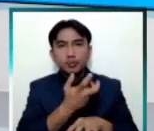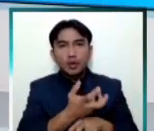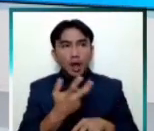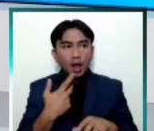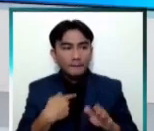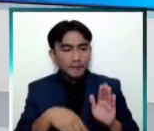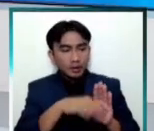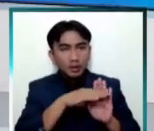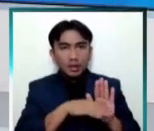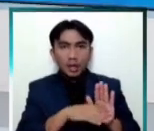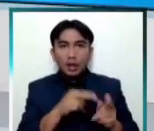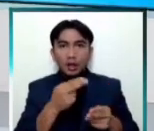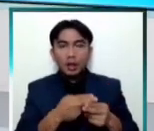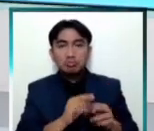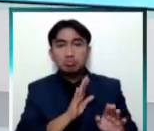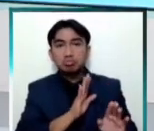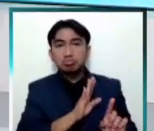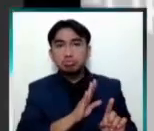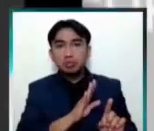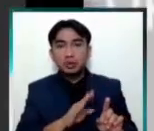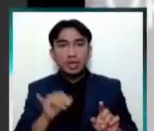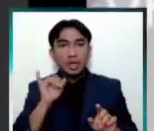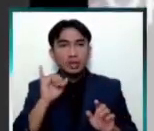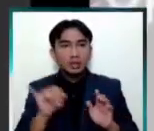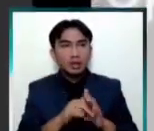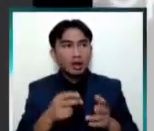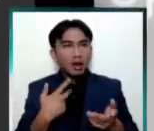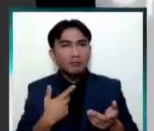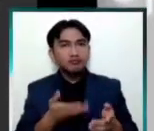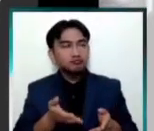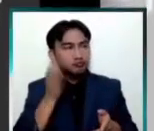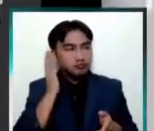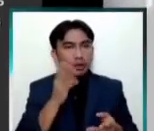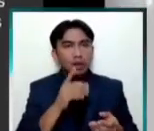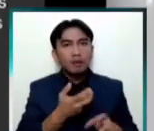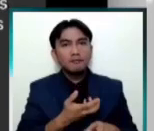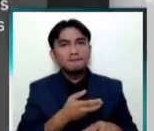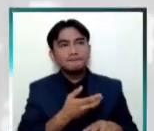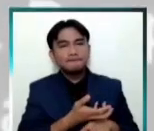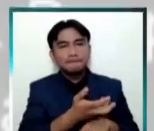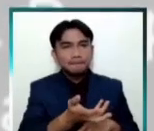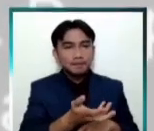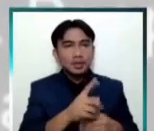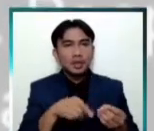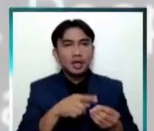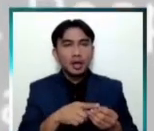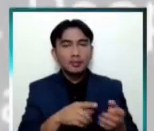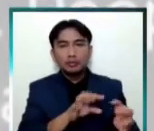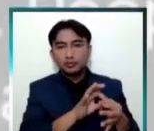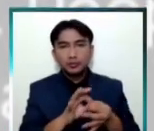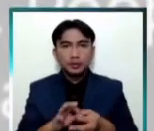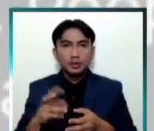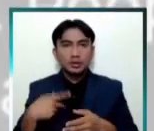ng text at may kasama pang pagbabanta. Halimbawa niya na isang text na nagsabing may kasong may kinalaman sa estafa ang